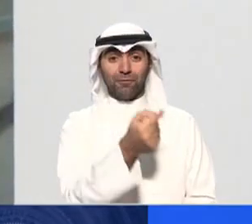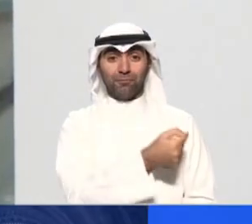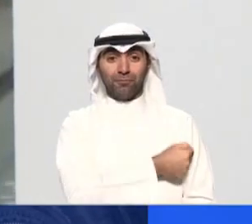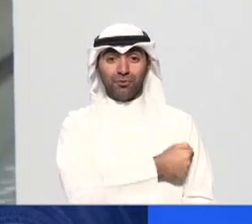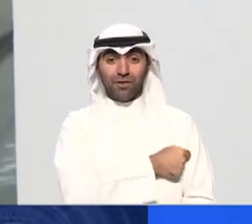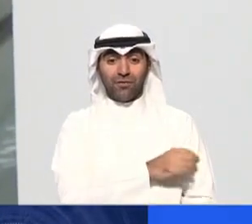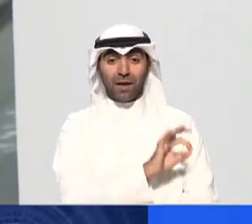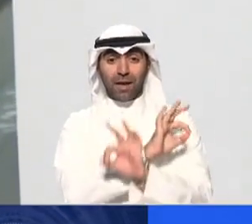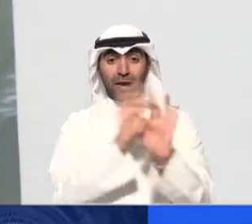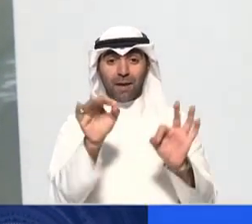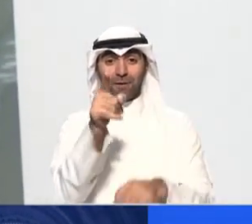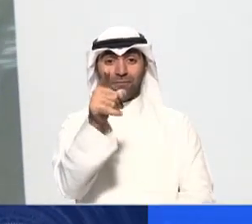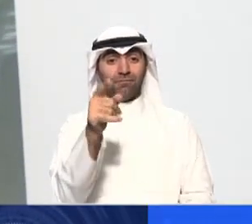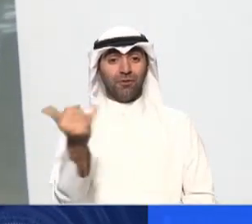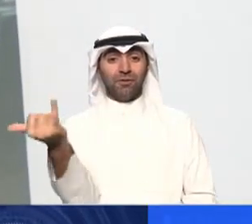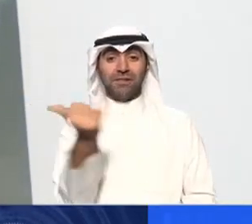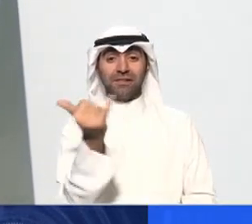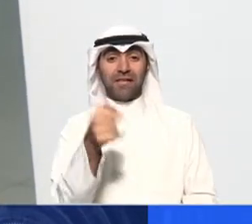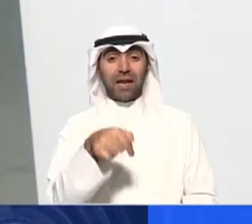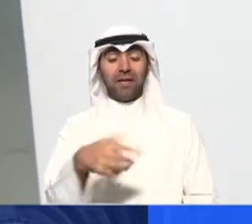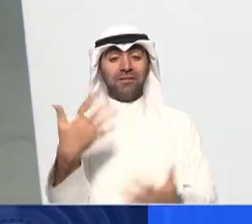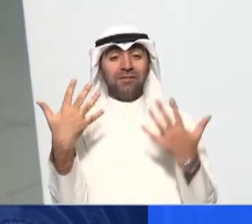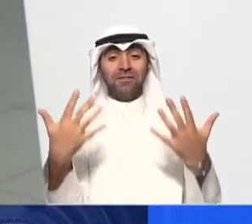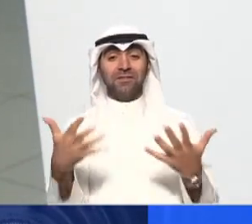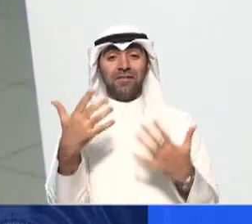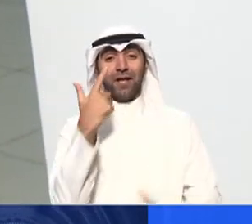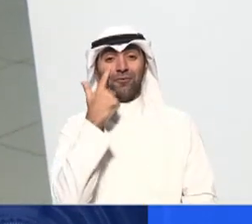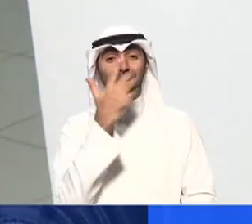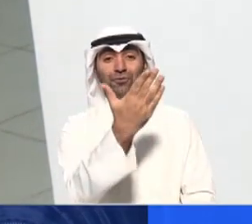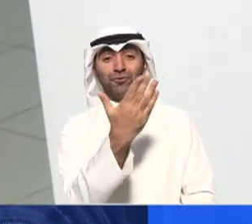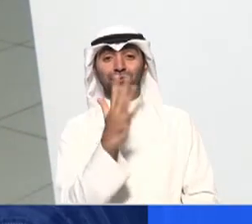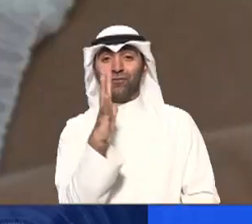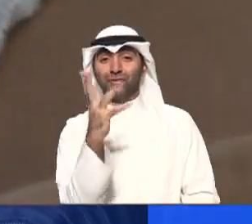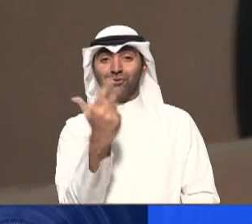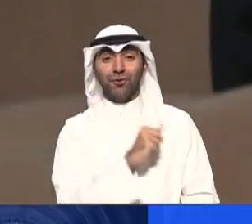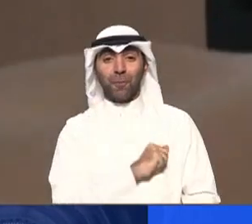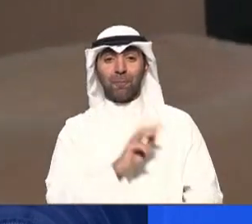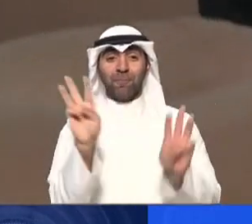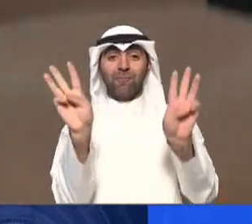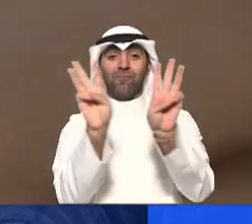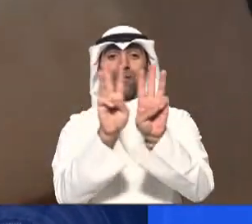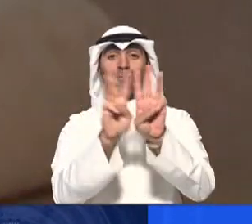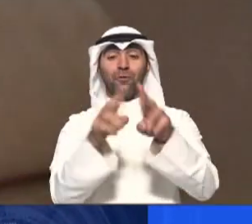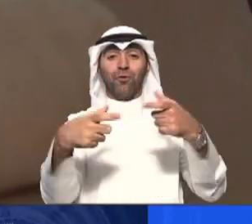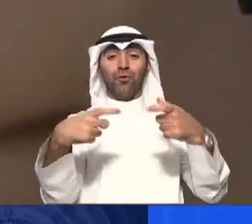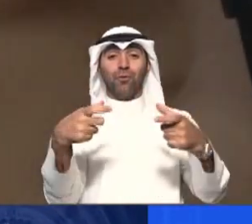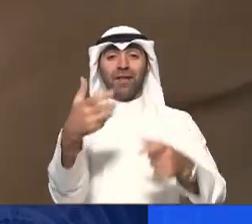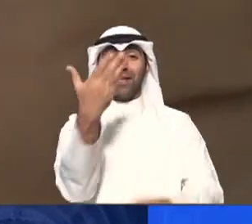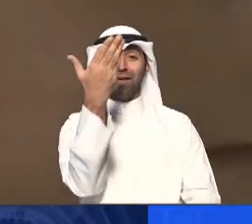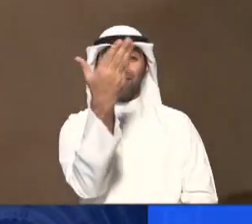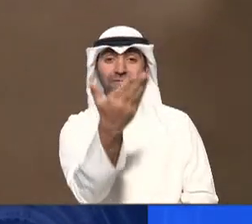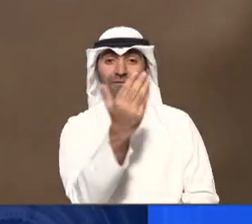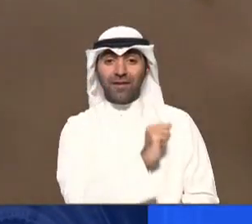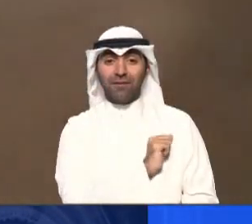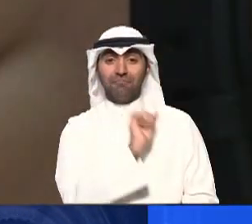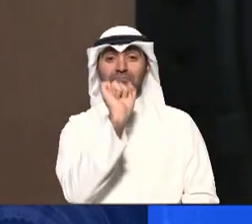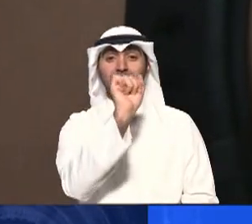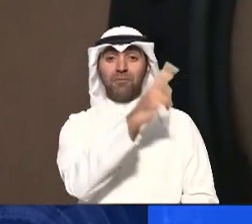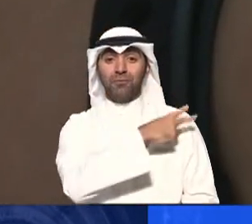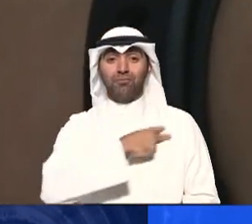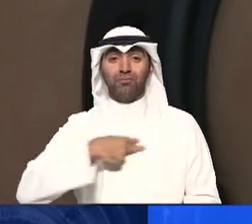عليك سوى الدخول على الموقع الرسمي لوزارة الصحة الخاص بجزئية الخدمات العامة ومن ثم المراكز